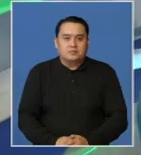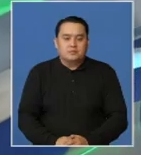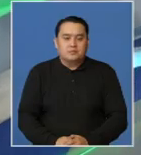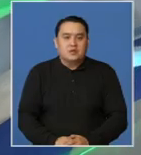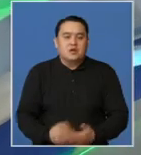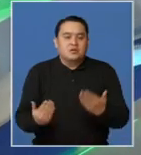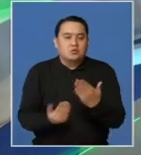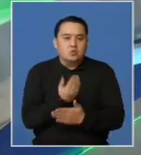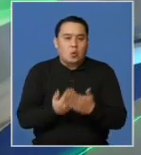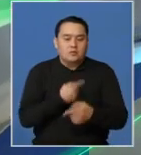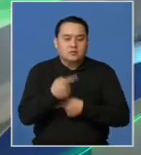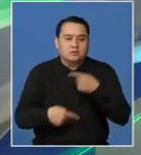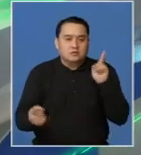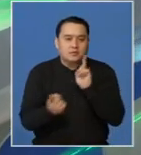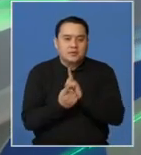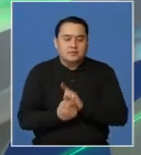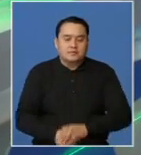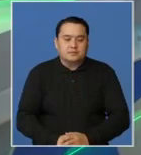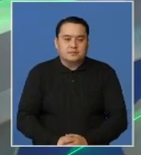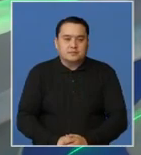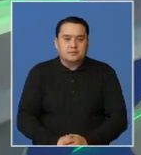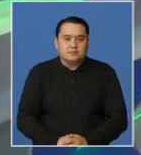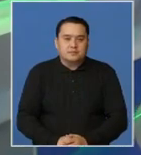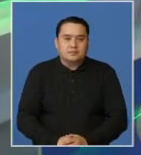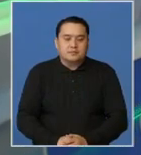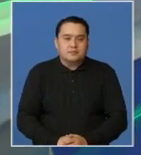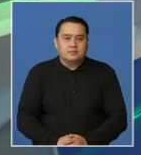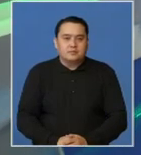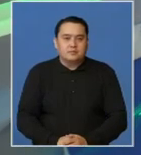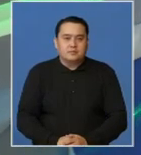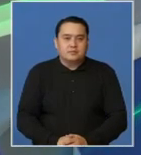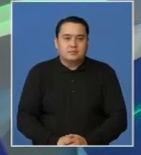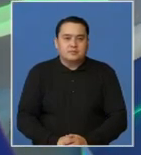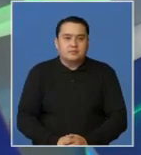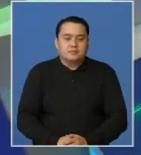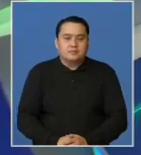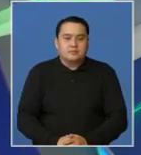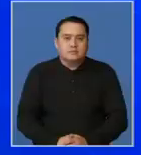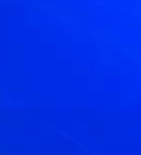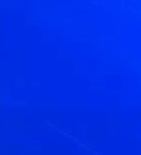Такова была информационная картина дня. Спасибо за внимание. Хороших вам выходных. До свидания.